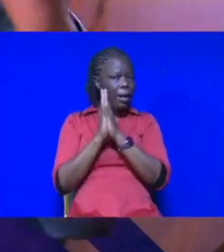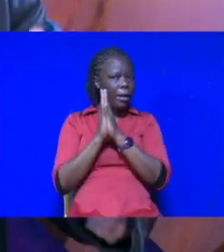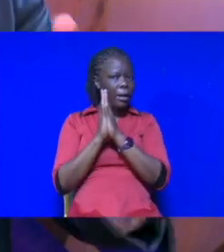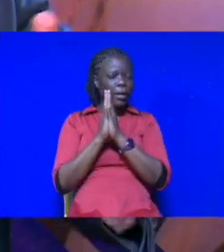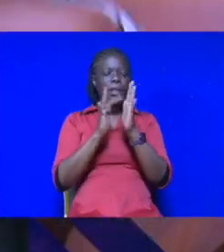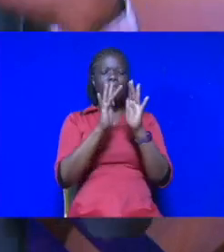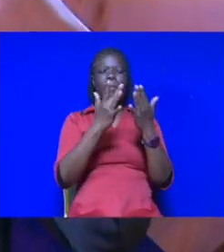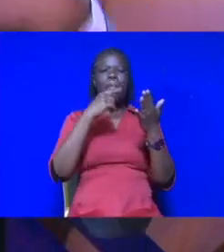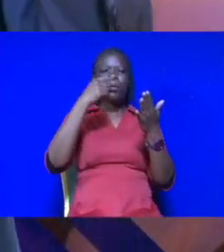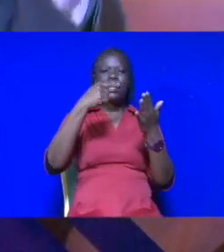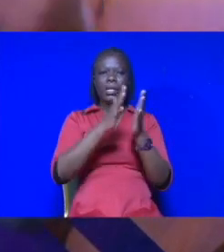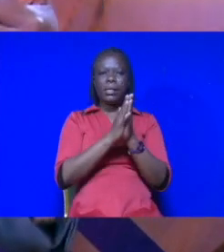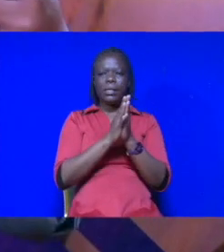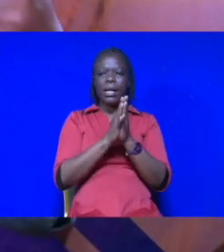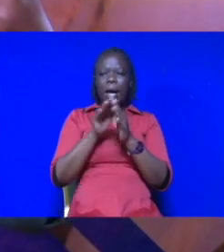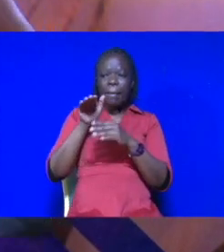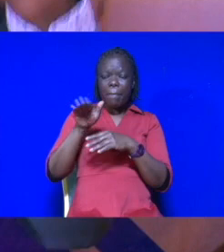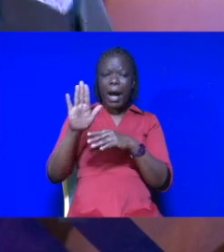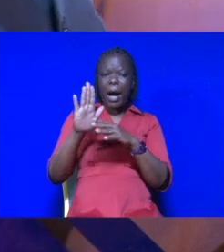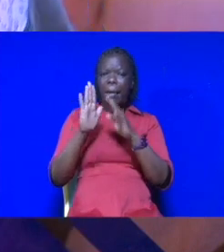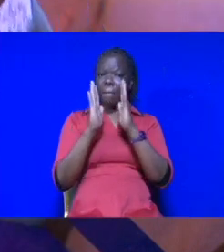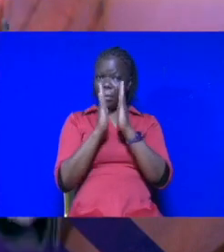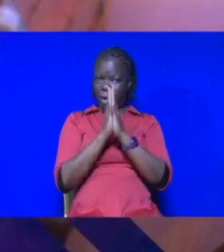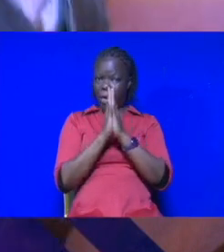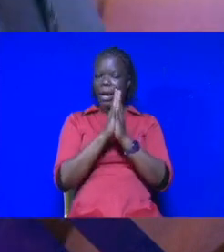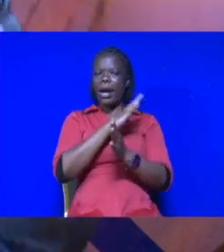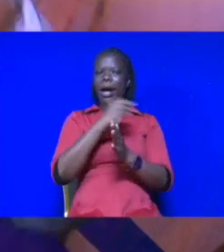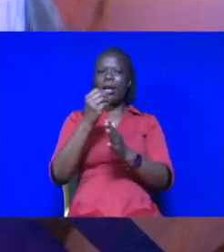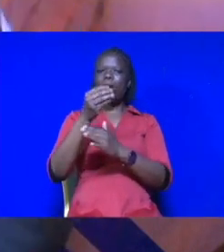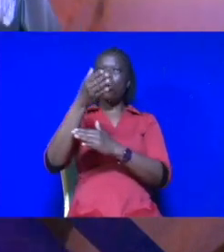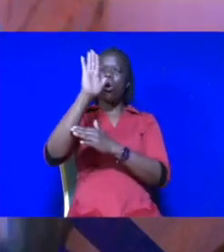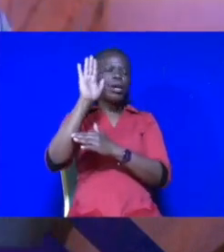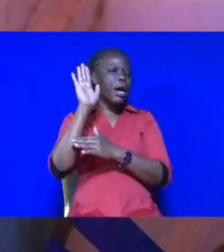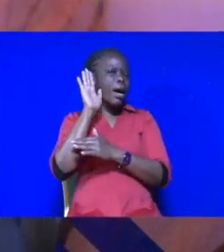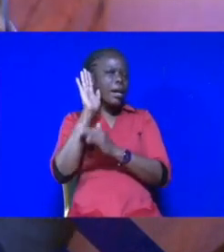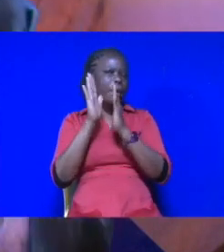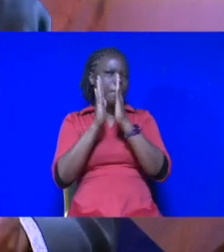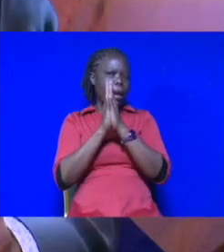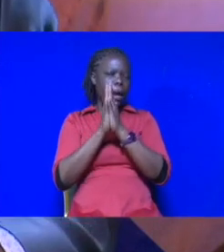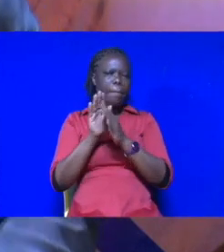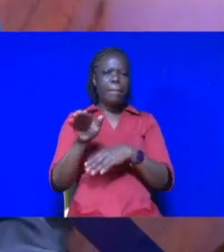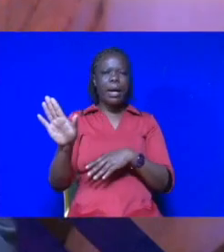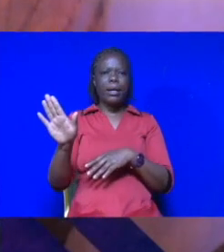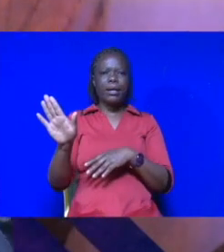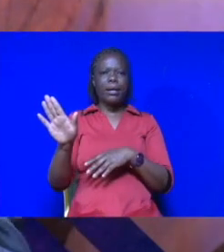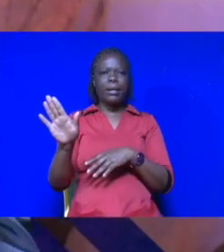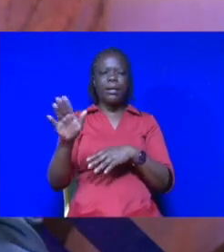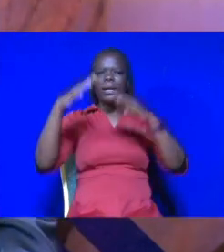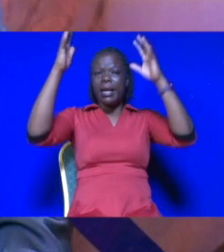Biblia inasema Elia aliomba na Mungu akasikia ombi lake.